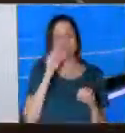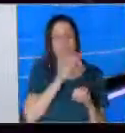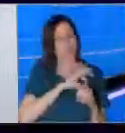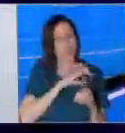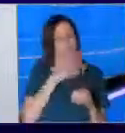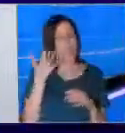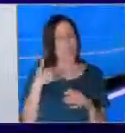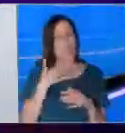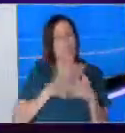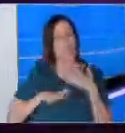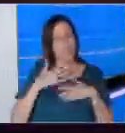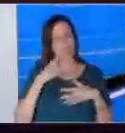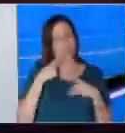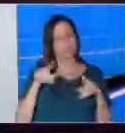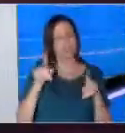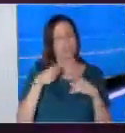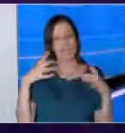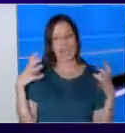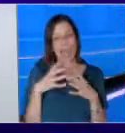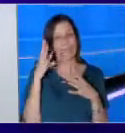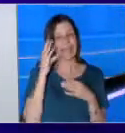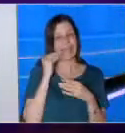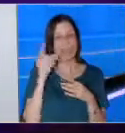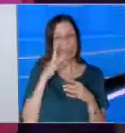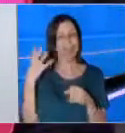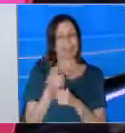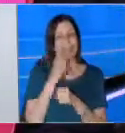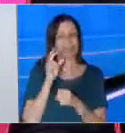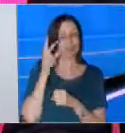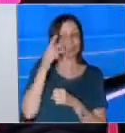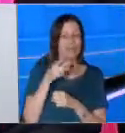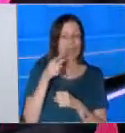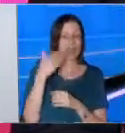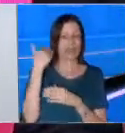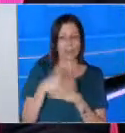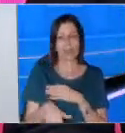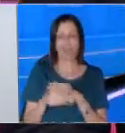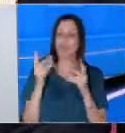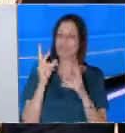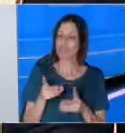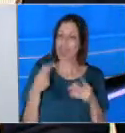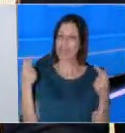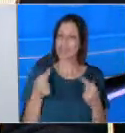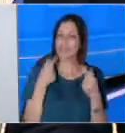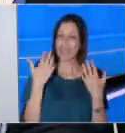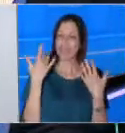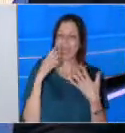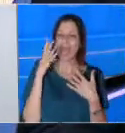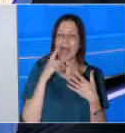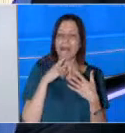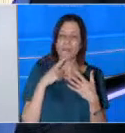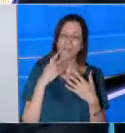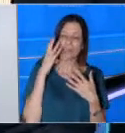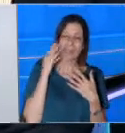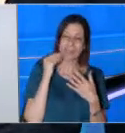חמוד ושיר עם כיפי, לא הצליח להגיע לגמר. טוב, אפשר להתווכח על הנושא הזה, כמה הוא היה חמוד וכיפי. יגאל רביד,